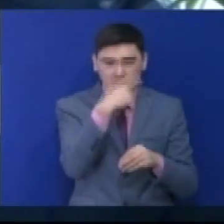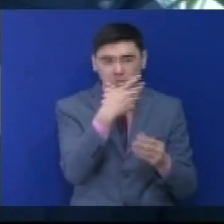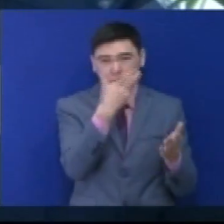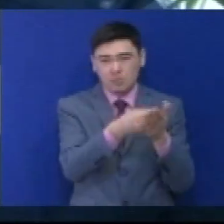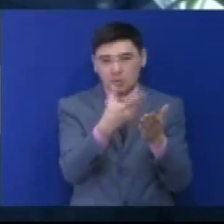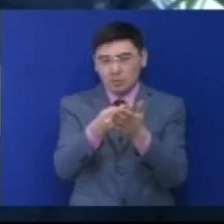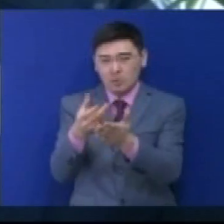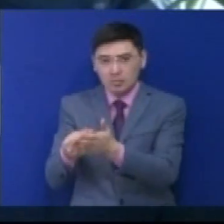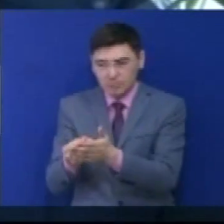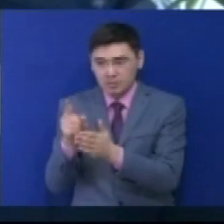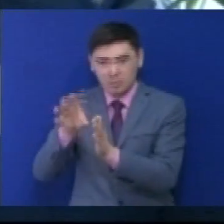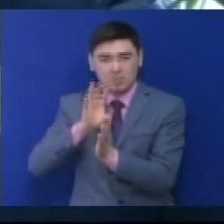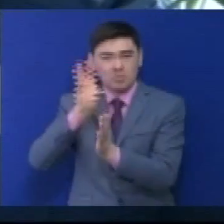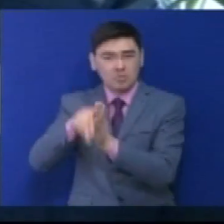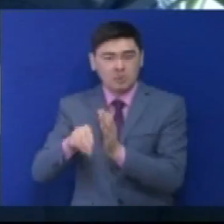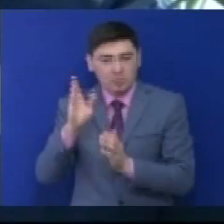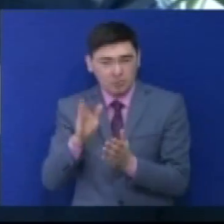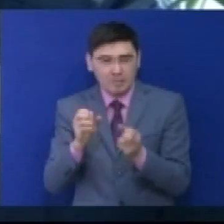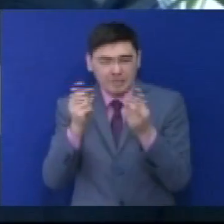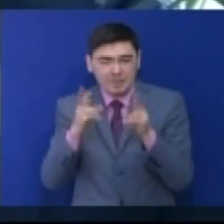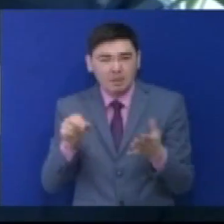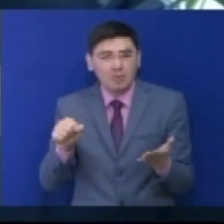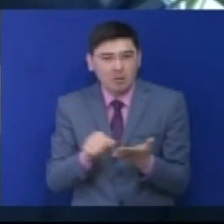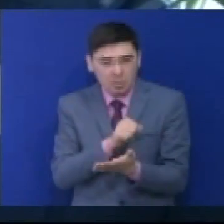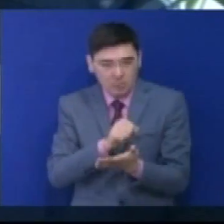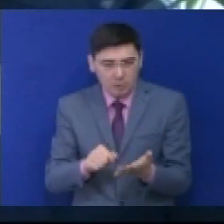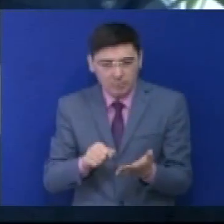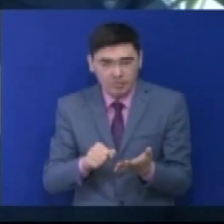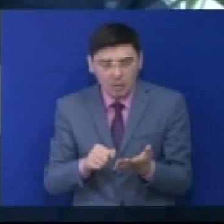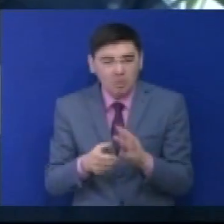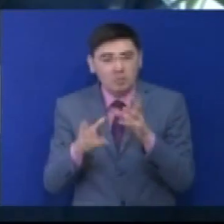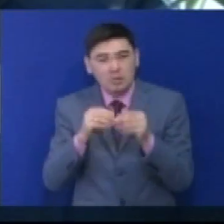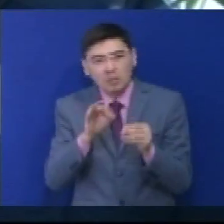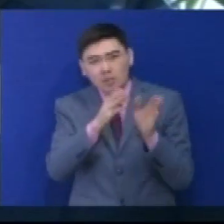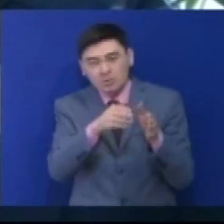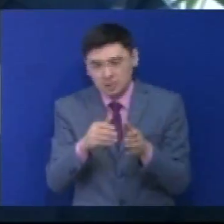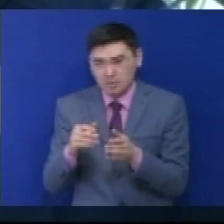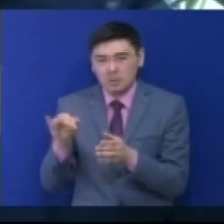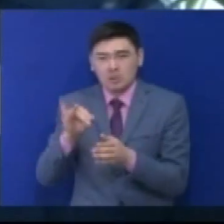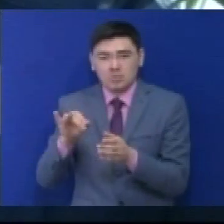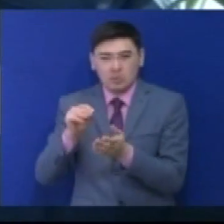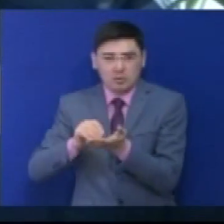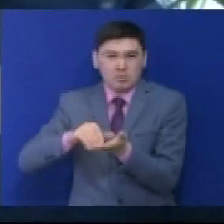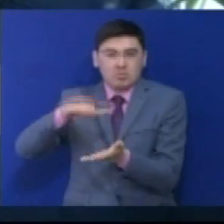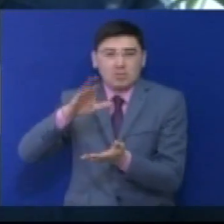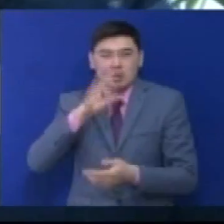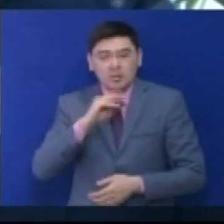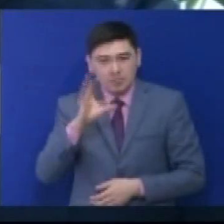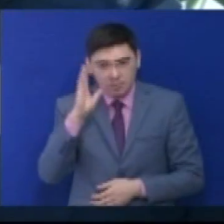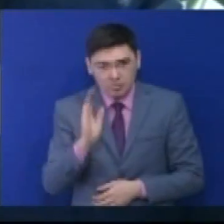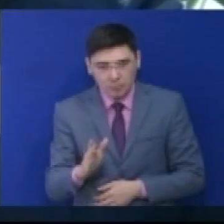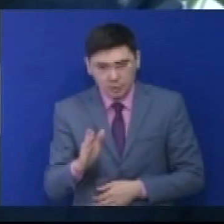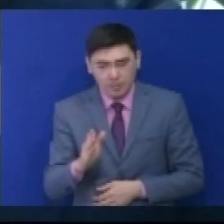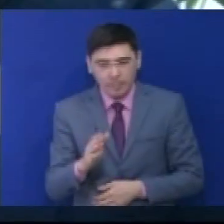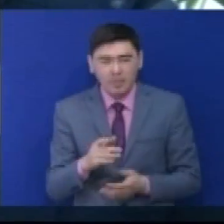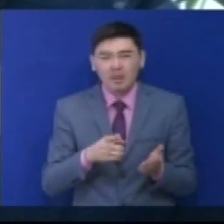береді. Және электронды денсаулық төлқұжатын жасау үшін ақпарат жинауға мүмкіндік береді. Электронды денсаулық төлқұжаты бұрынғы